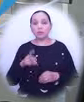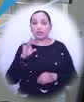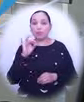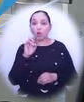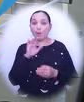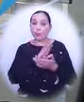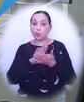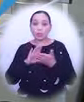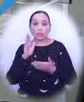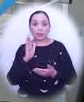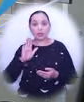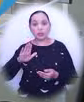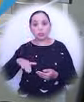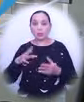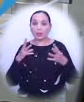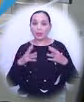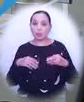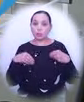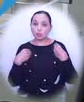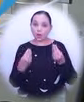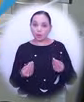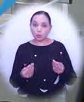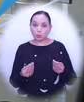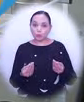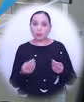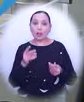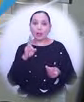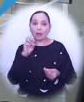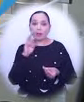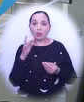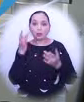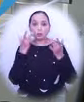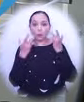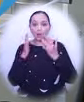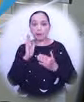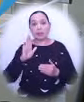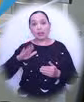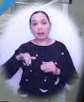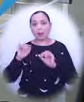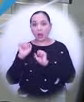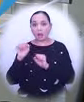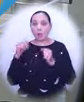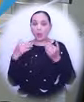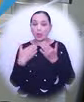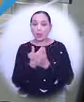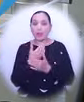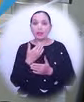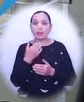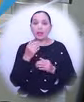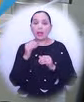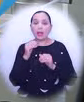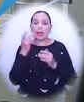Niqobni tozalagandan so'ng tinchlantiruvchi krem suramiz, so'ng himoya, ya'ni SPF